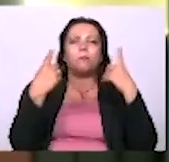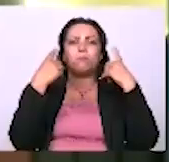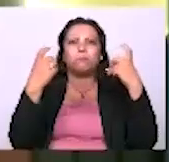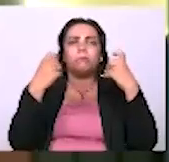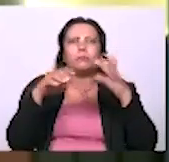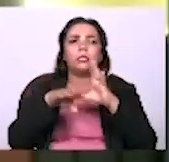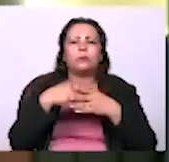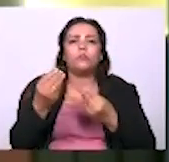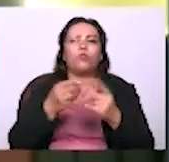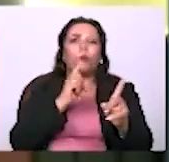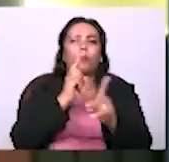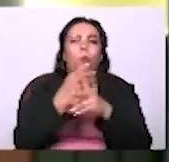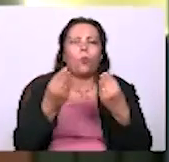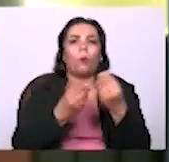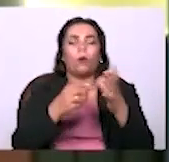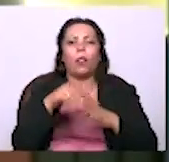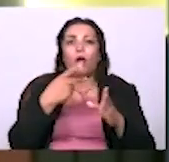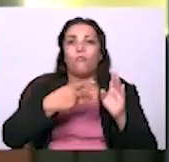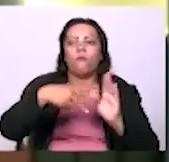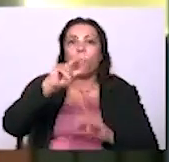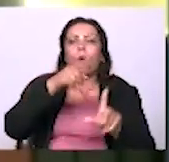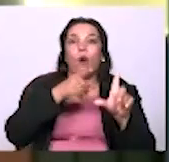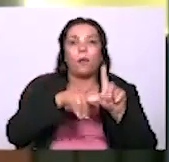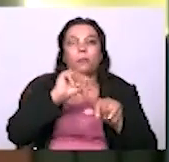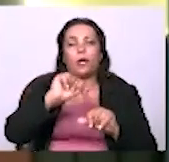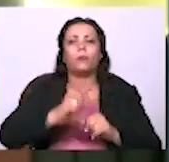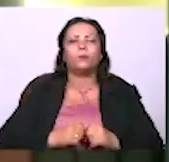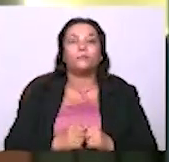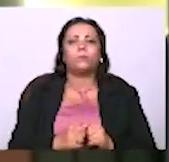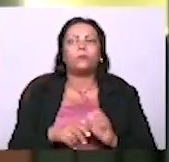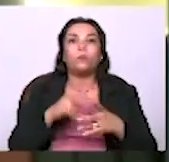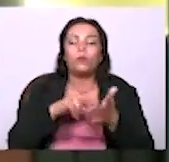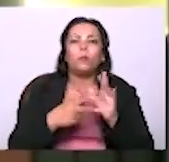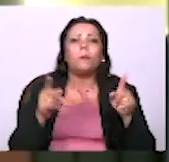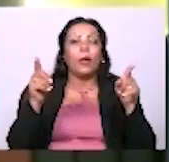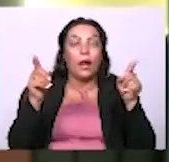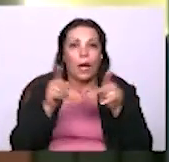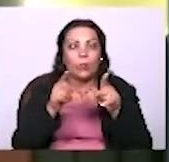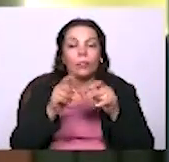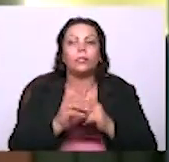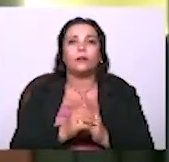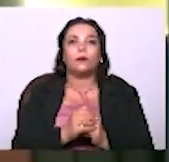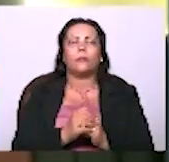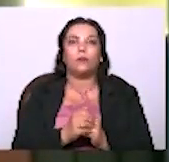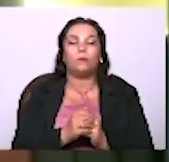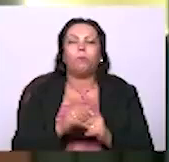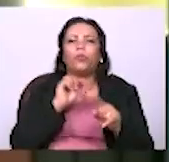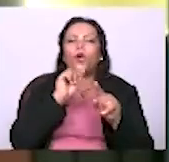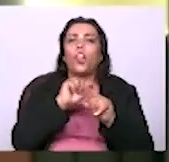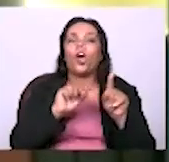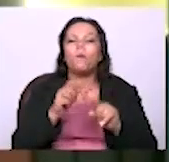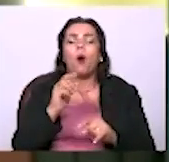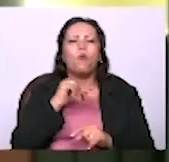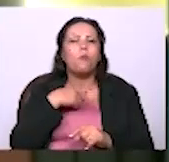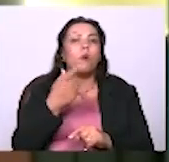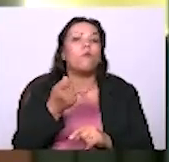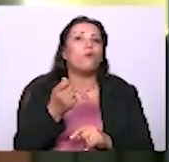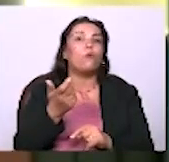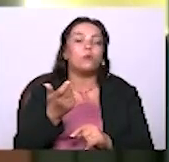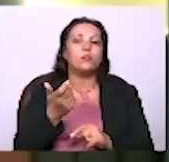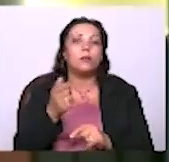التفاوض المبا عقب ارتفاع اسعار المواد البتروليه وتحدد القيمه